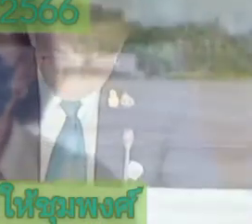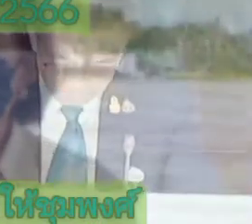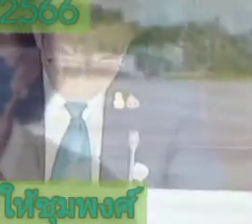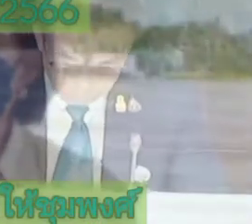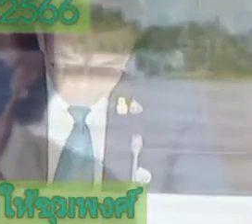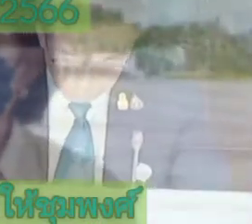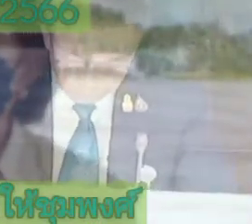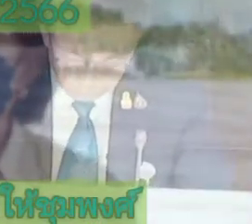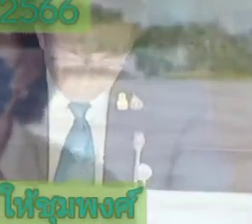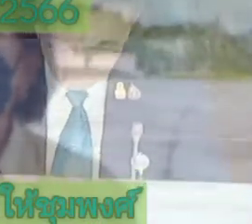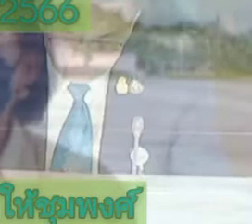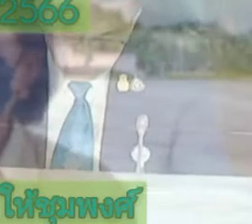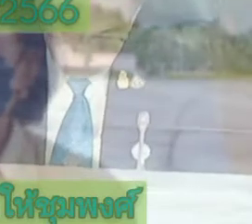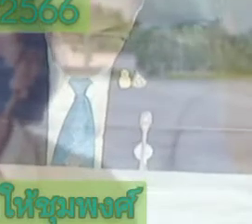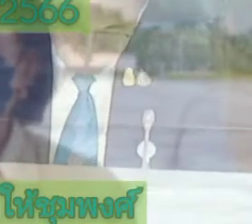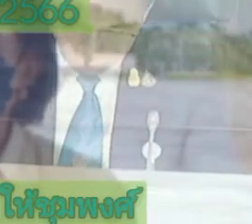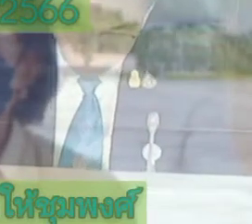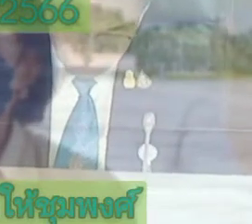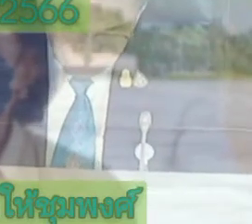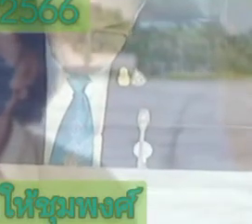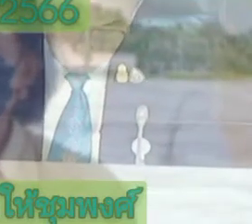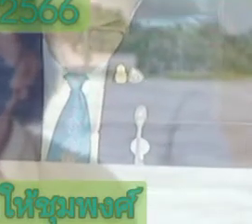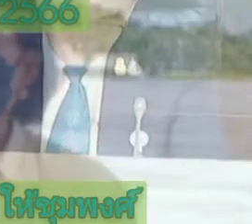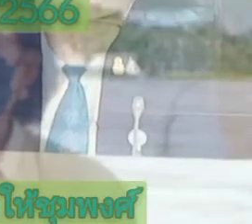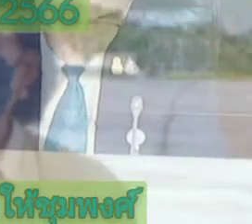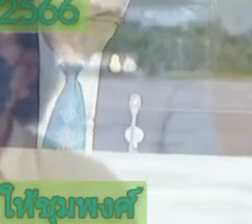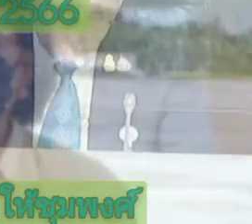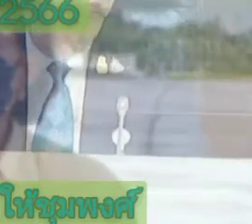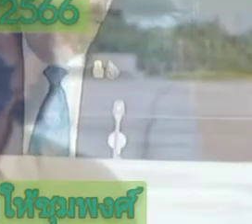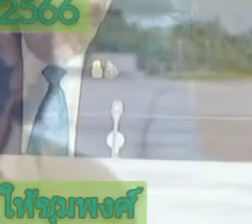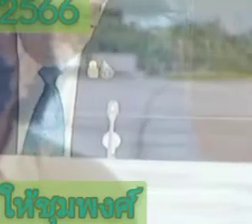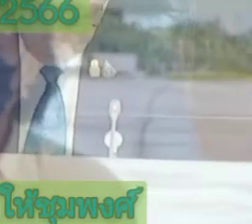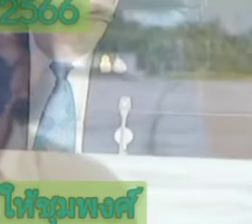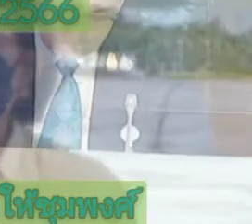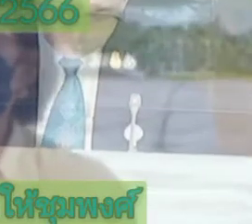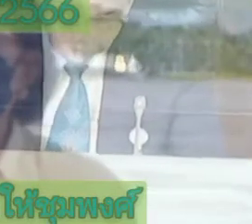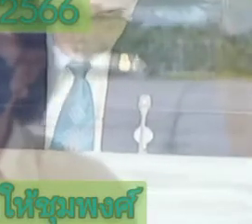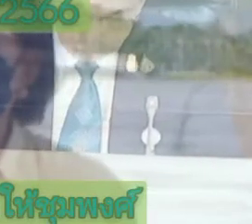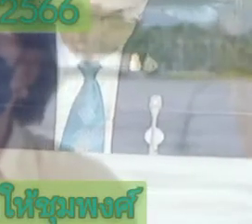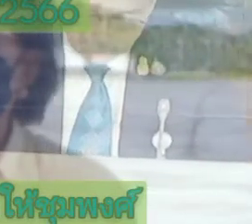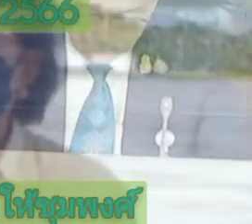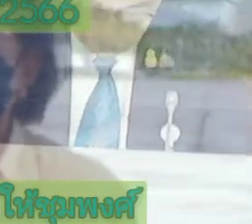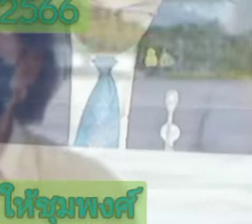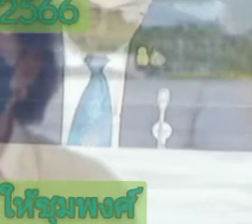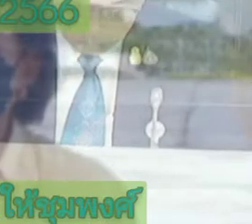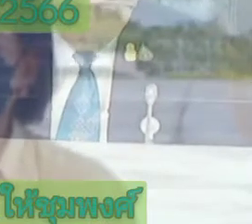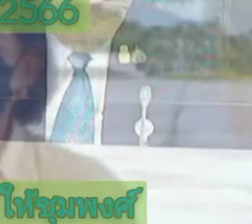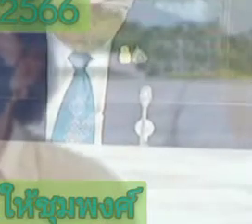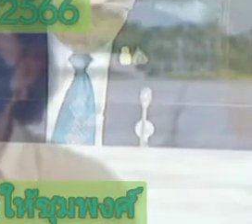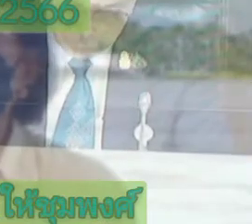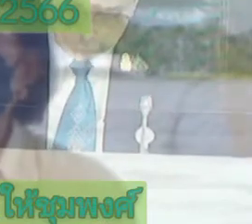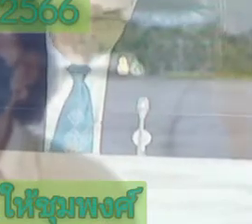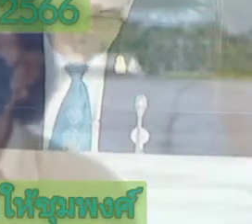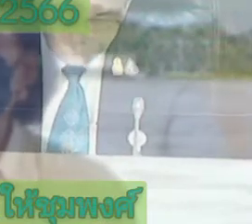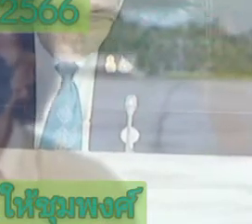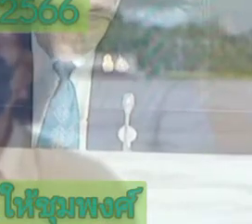จ่ายเงินโดยตรง14ล้านรายให้กลุ่มเปราะบางผู้สูงอายุผู้พิการโครงการพร้อมเพย์และคิวอาร์เพย์เมนต์นะครับการชำระเงินผ่านอิเล็กทรอนิกส์แบบ NEID